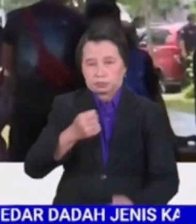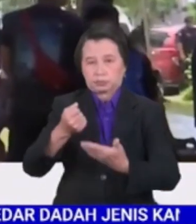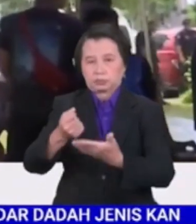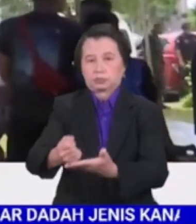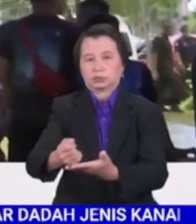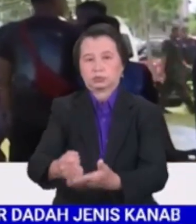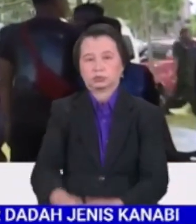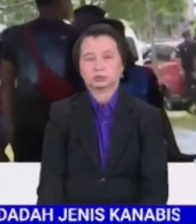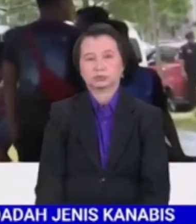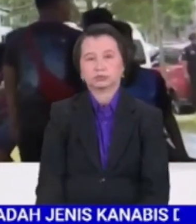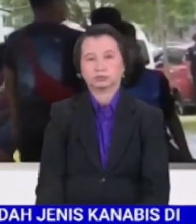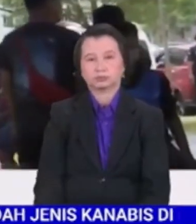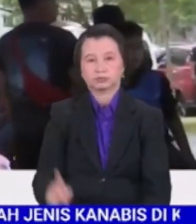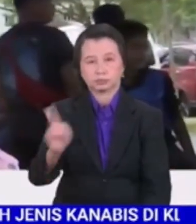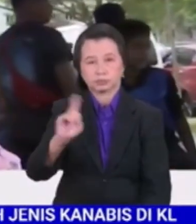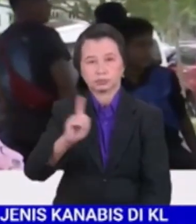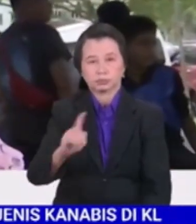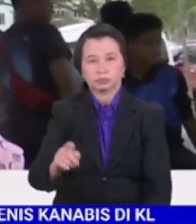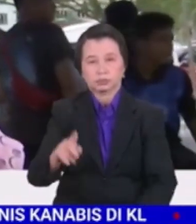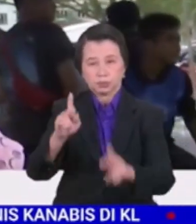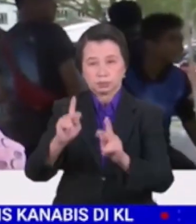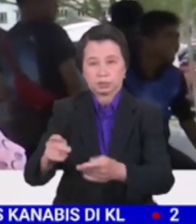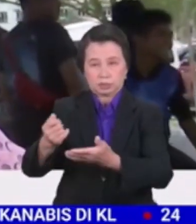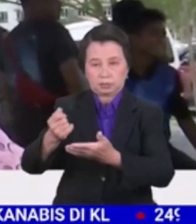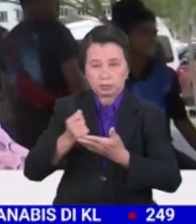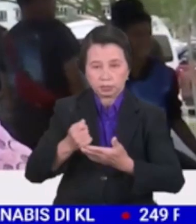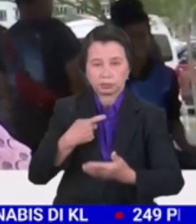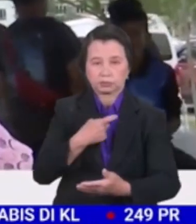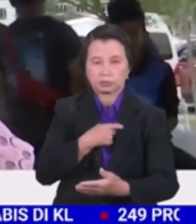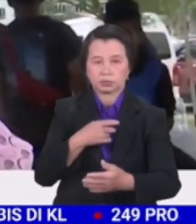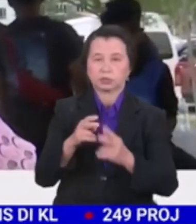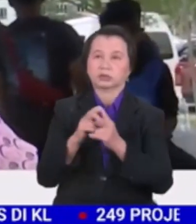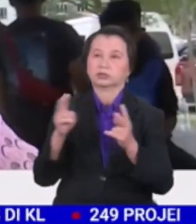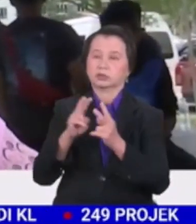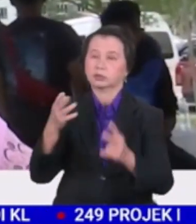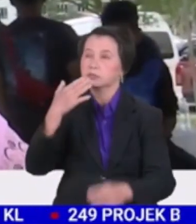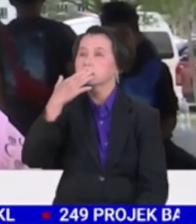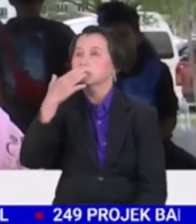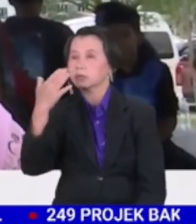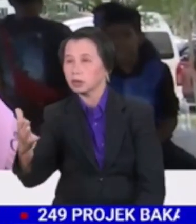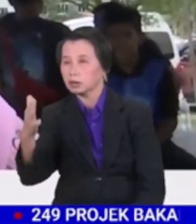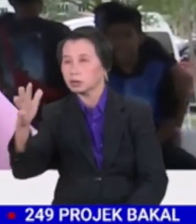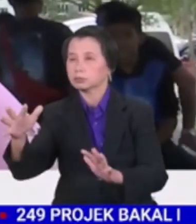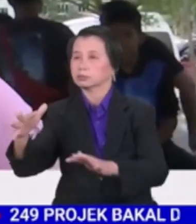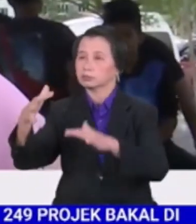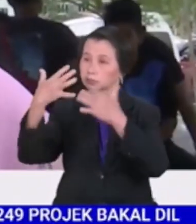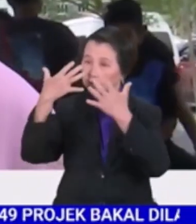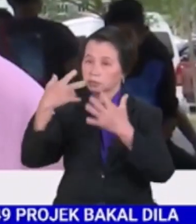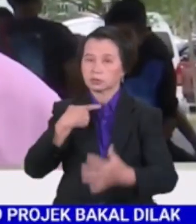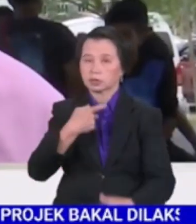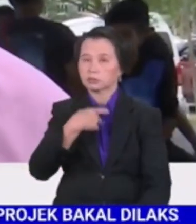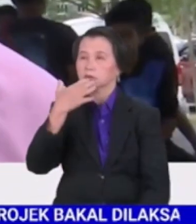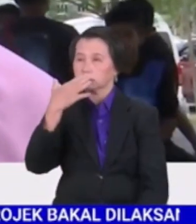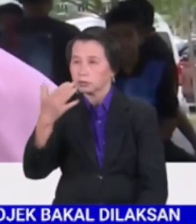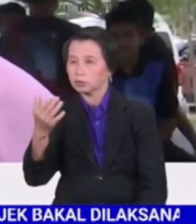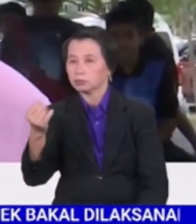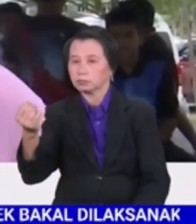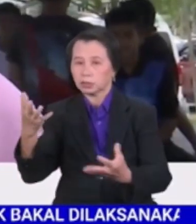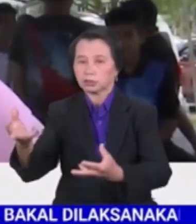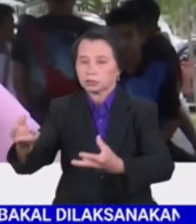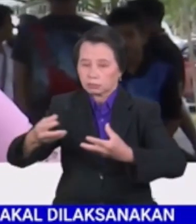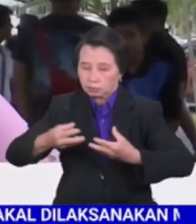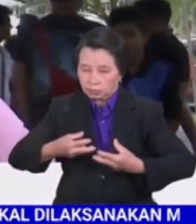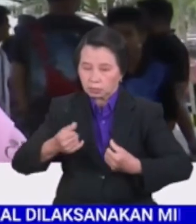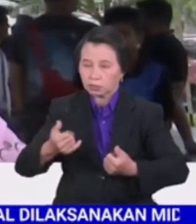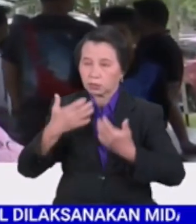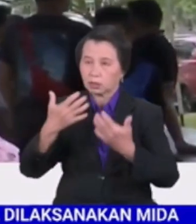mana-mana PH pun yang membantu kami sangat-sangat terima kasih lah prihatin pada kami yang begini yang